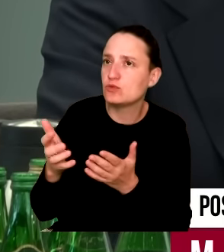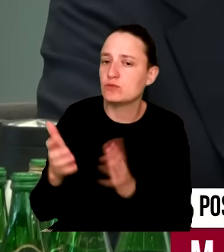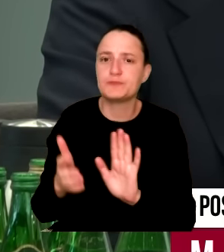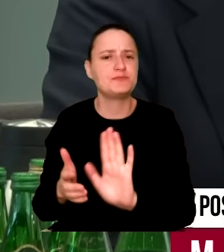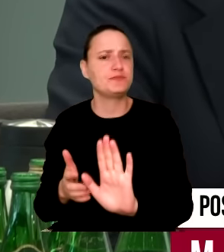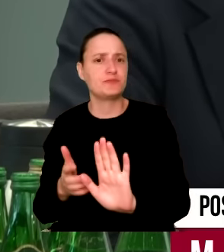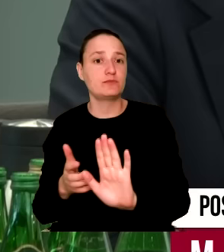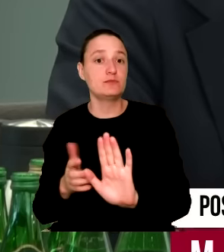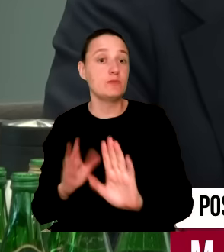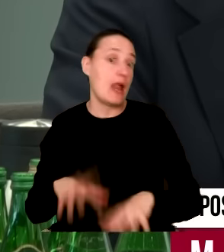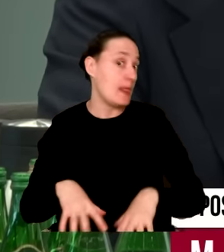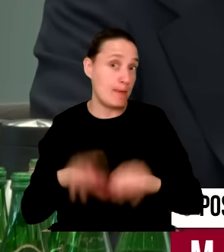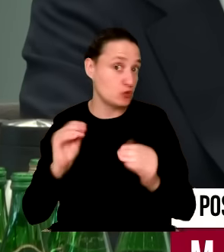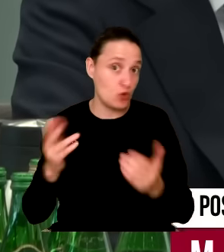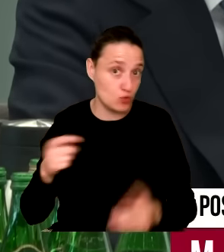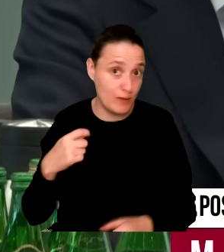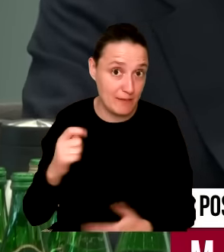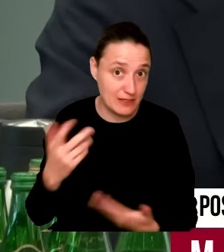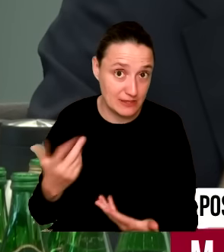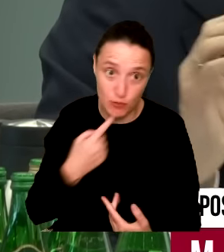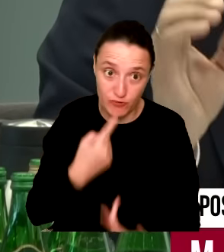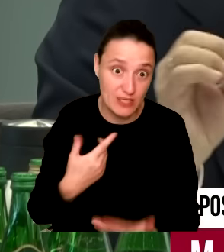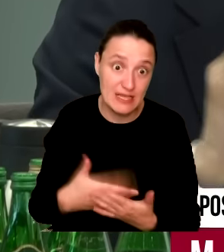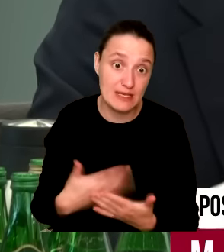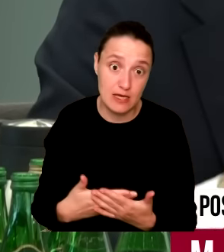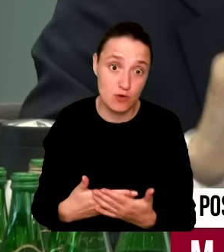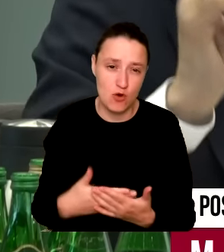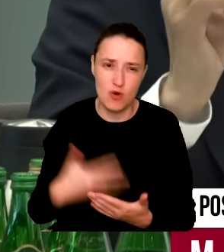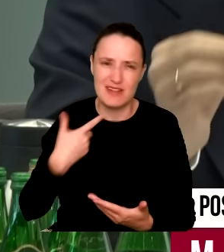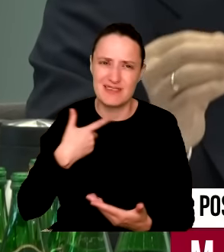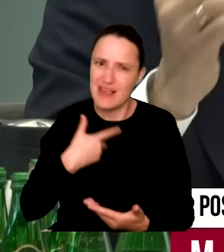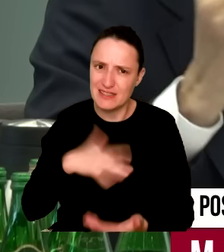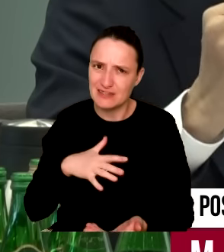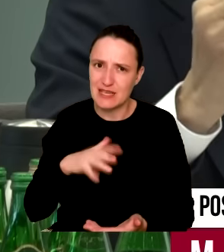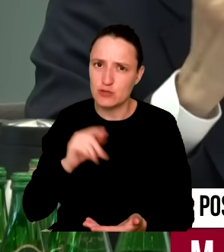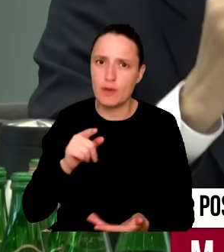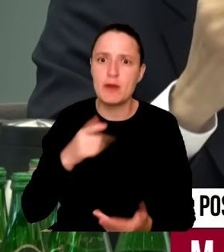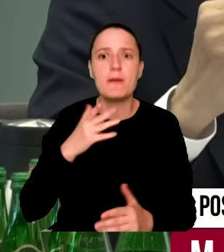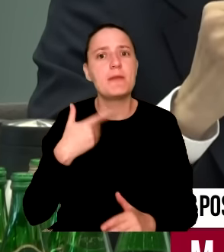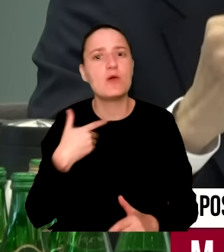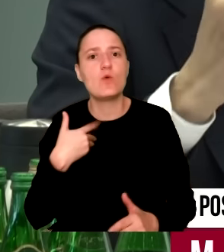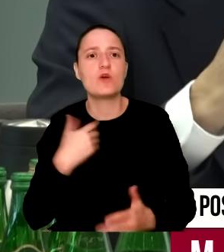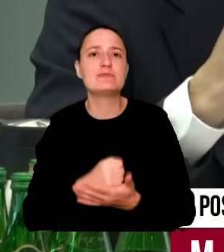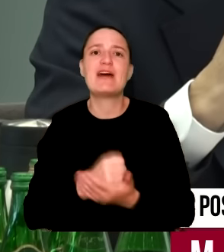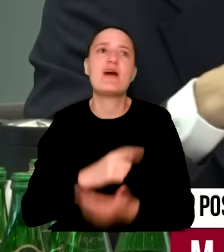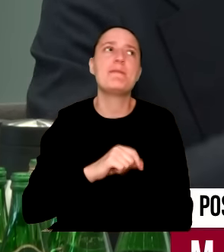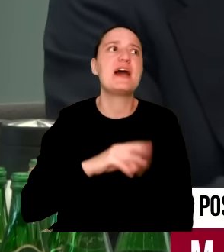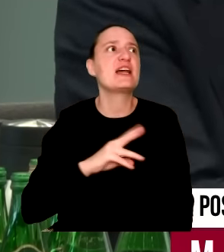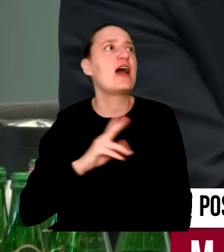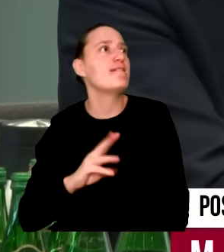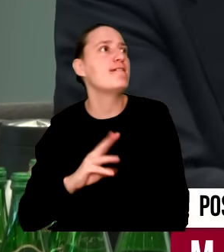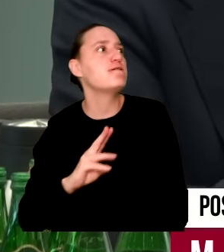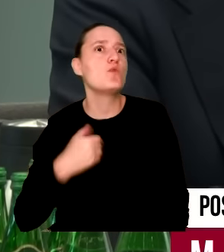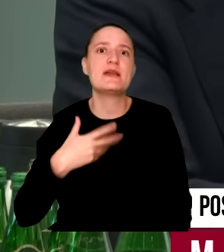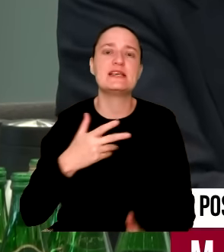ale zaczął pan od czego innego Panie prezydencie dlatego się do tego odniosłem nie chciałbym żeby zawisło w powietrzu że PKW pozbawili miy tych